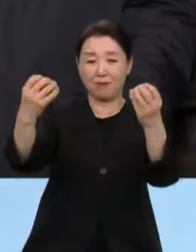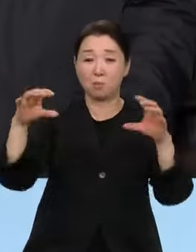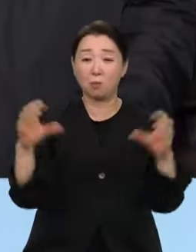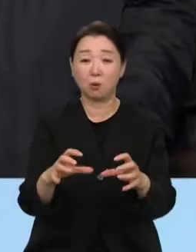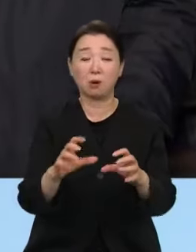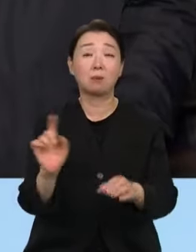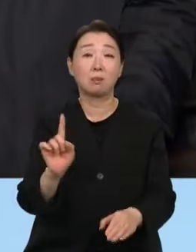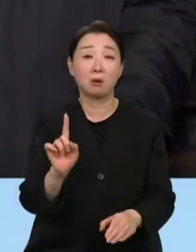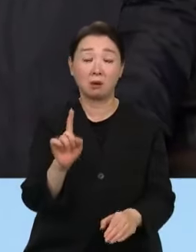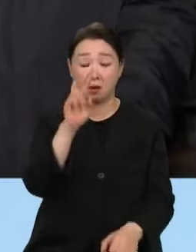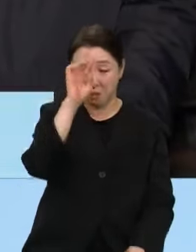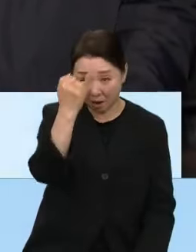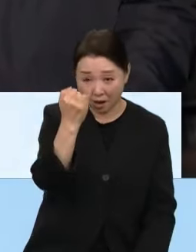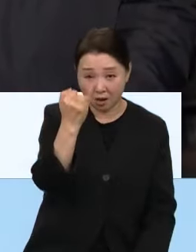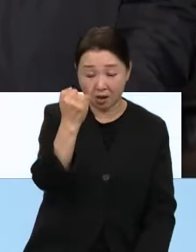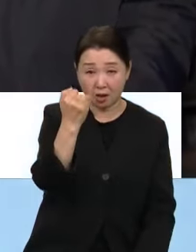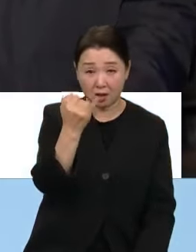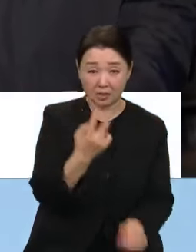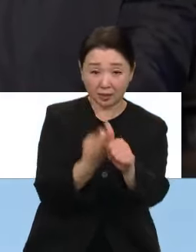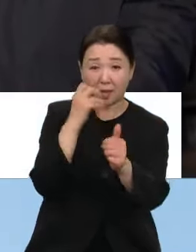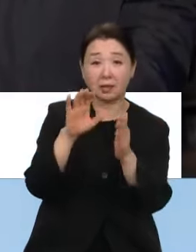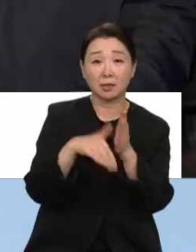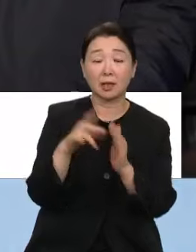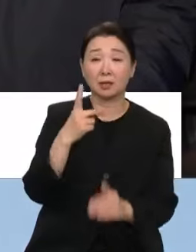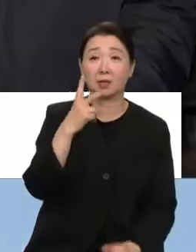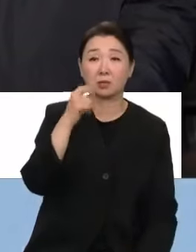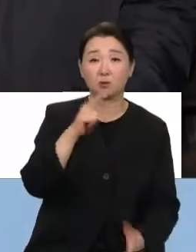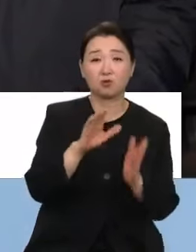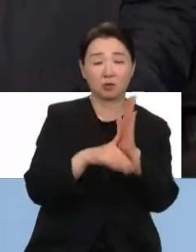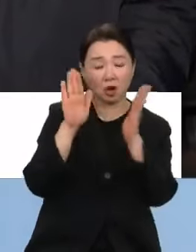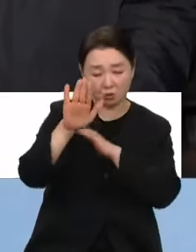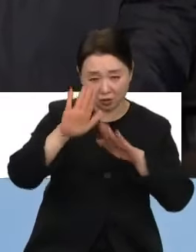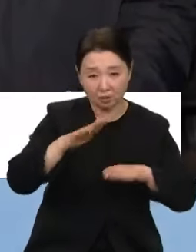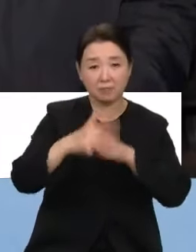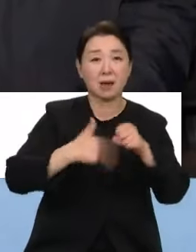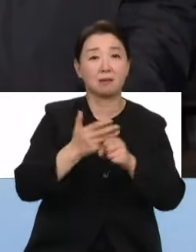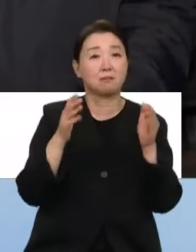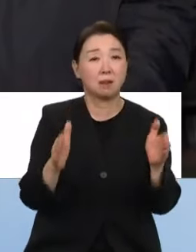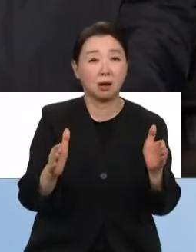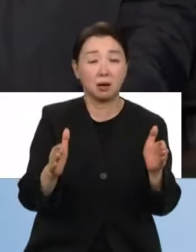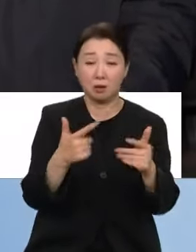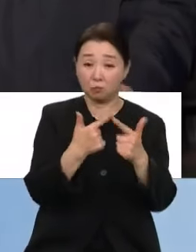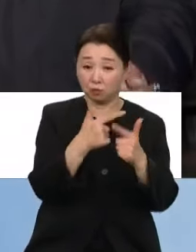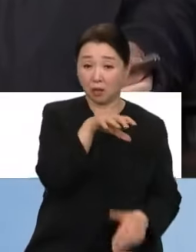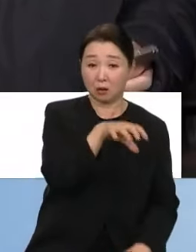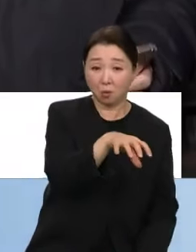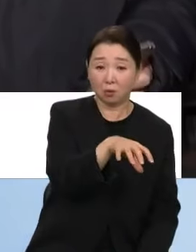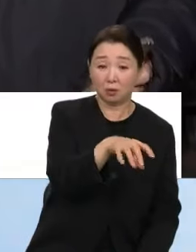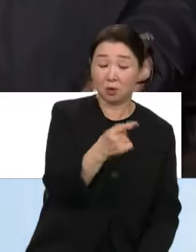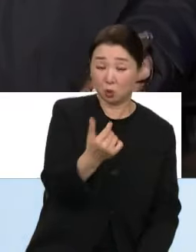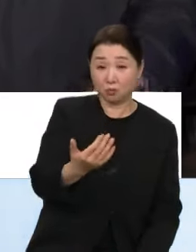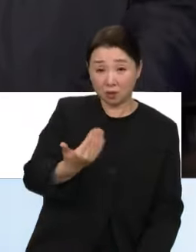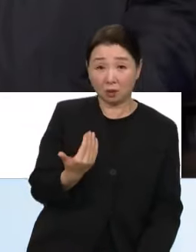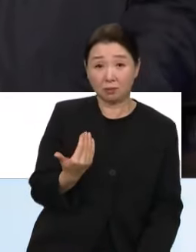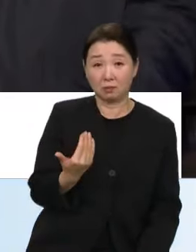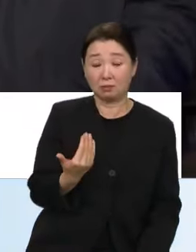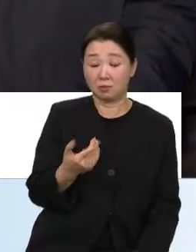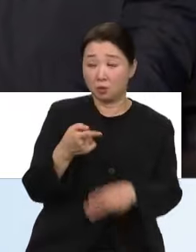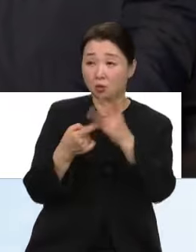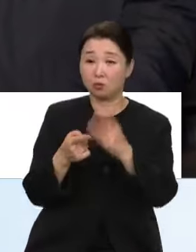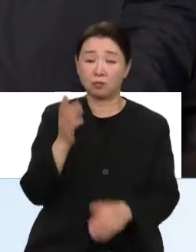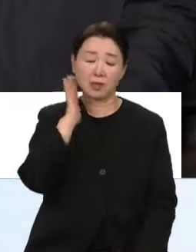건 박근혜 탄핵 정국이 이어졌던 2016년 이후 8년 만입니다. 부산에서는 조금 전부터